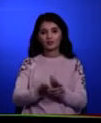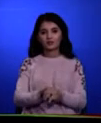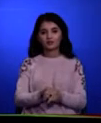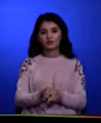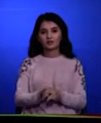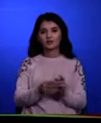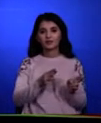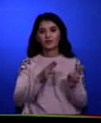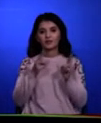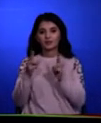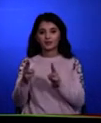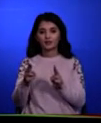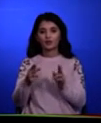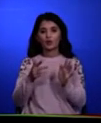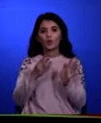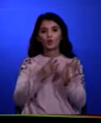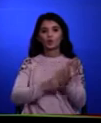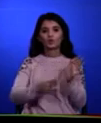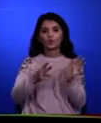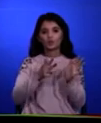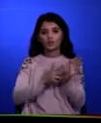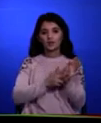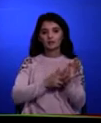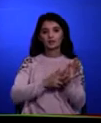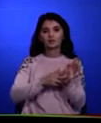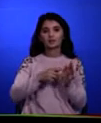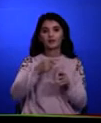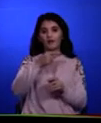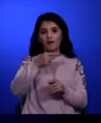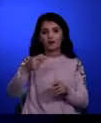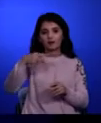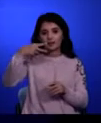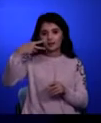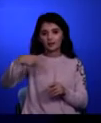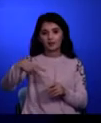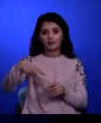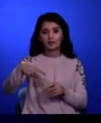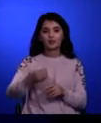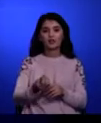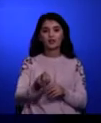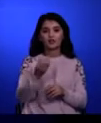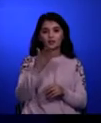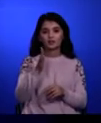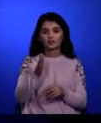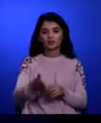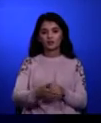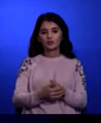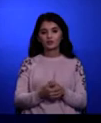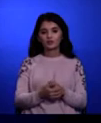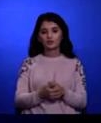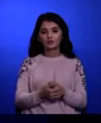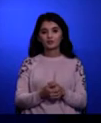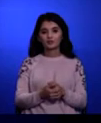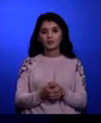78. Keyingisi 98 bilan 20 ning ayirmasi ham necha bo'lar ekan?